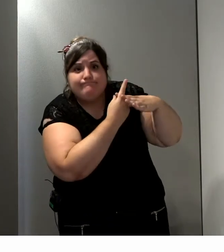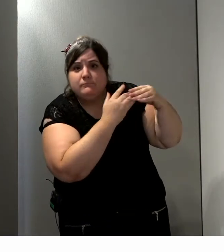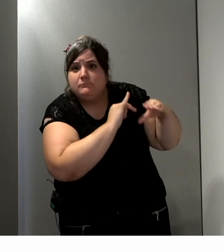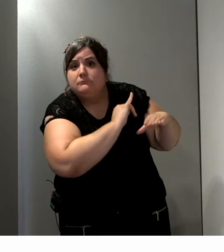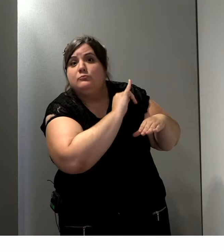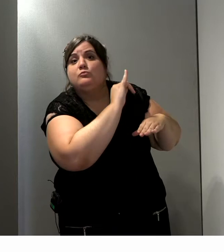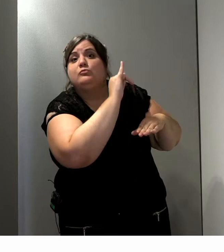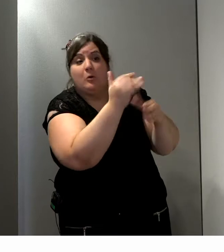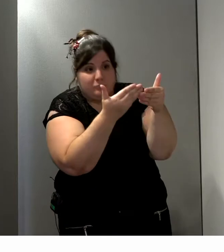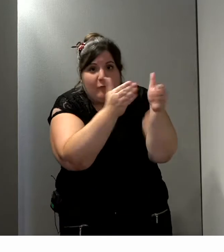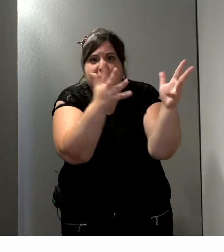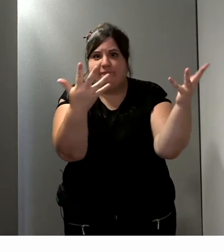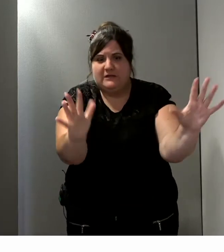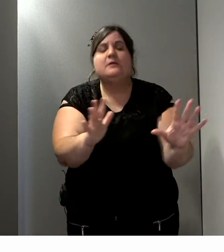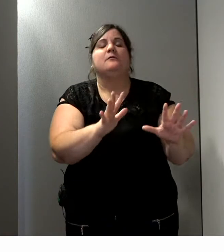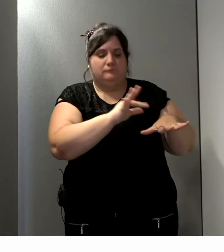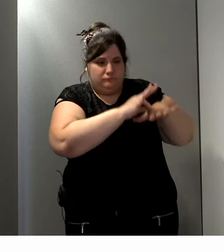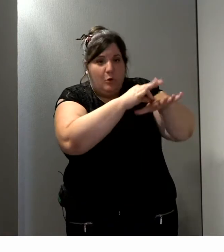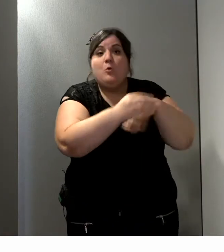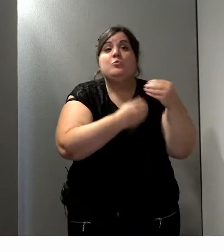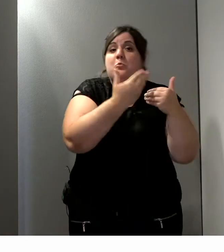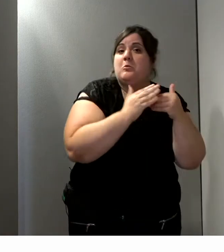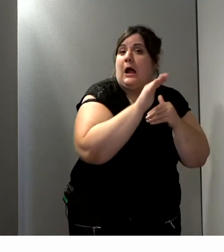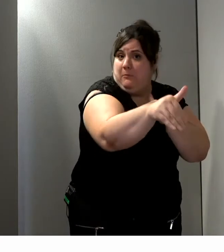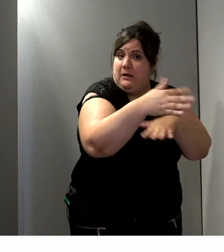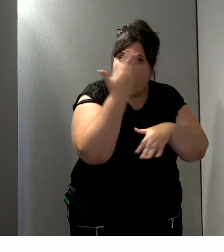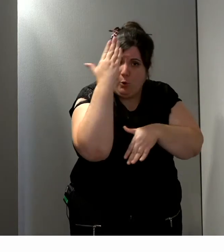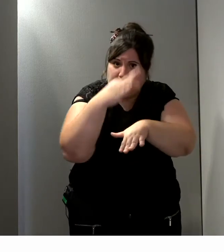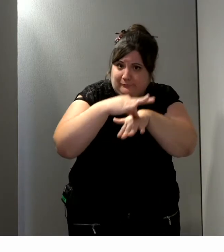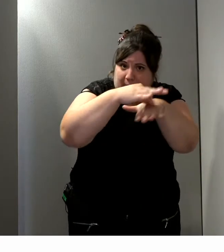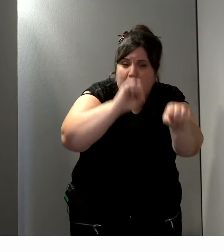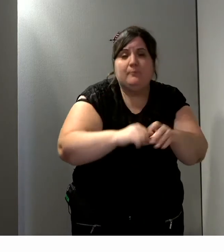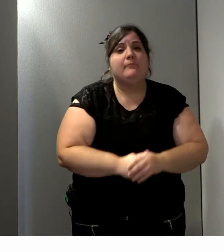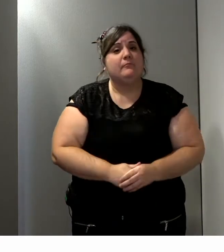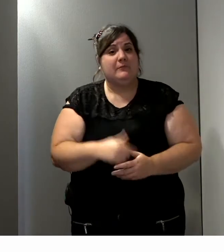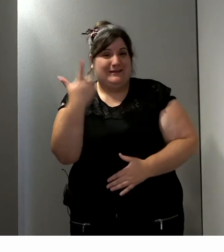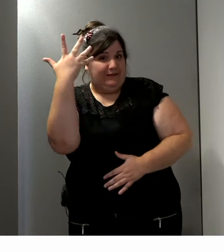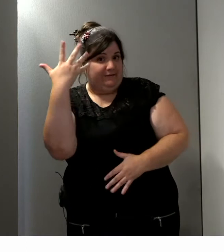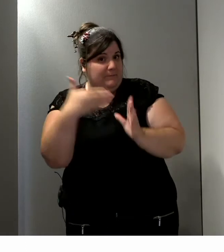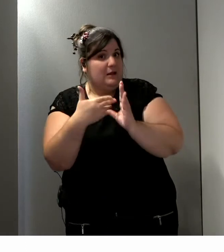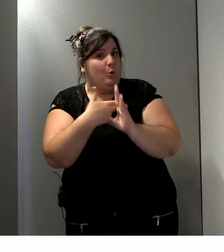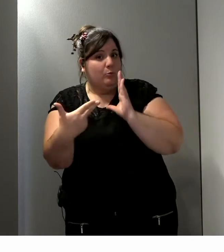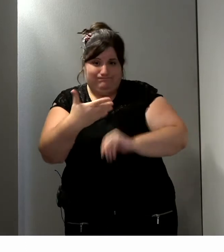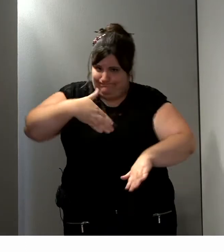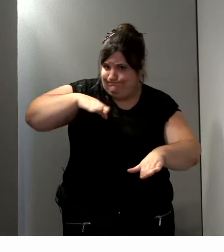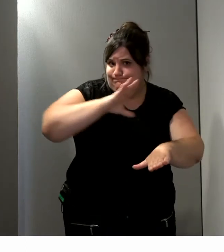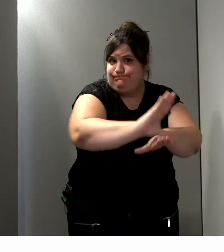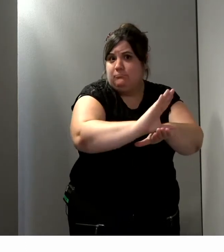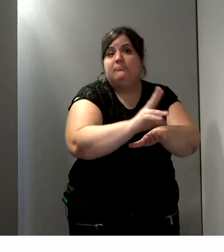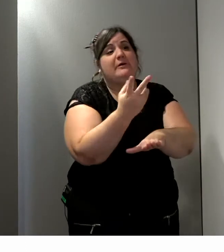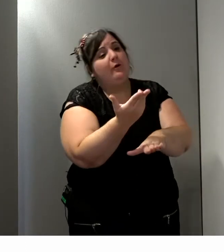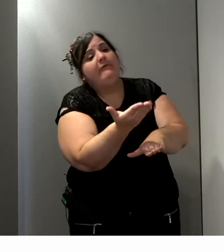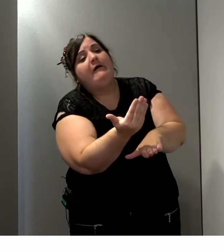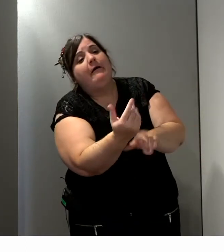un suivi post-création d'activité. L'aide de 5 000 €, c'est bien une aide. C'est pas un prêt, donc on ne rembourse pas. C'est une aide qui est